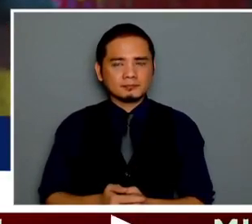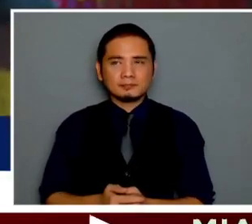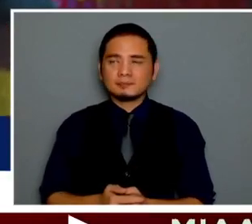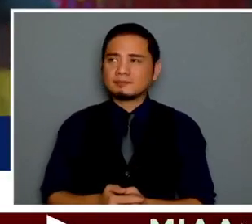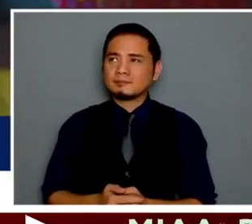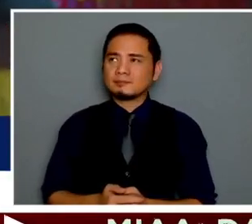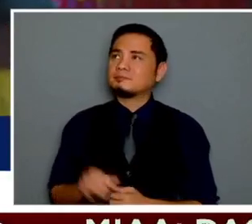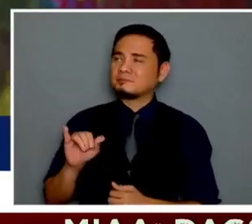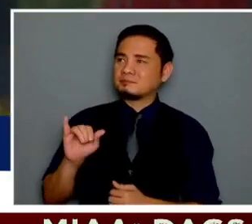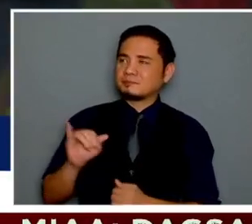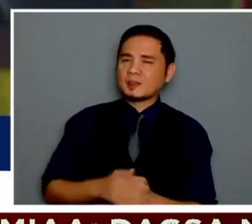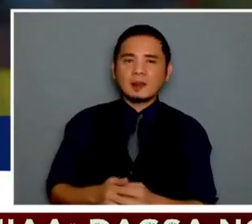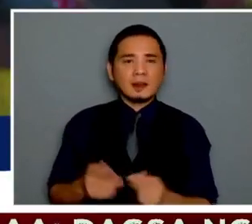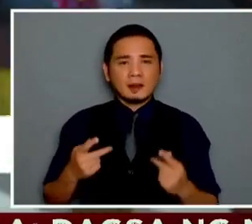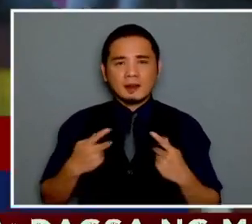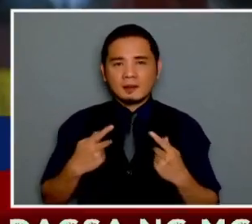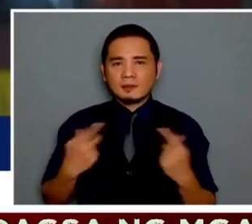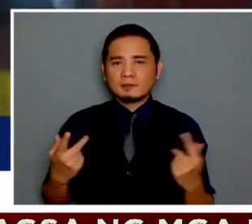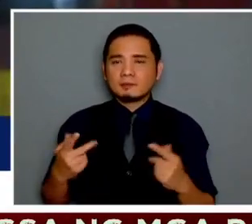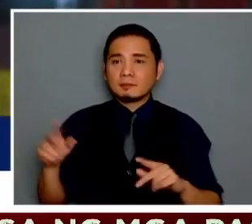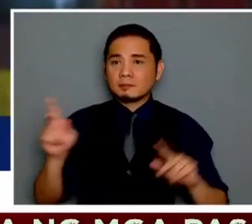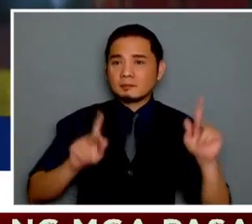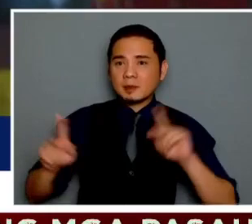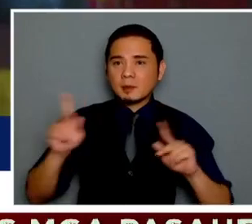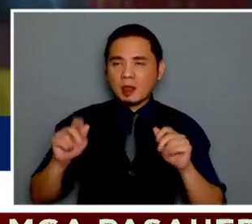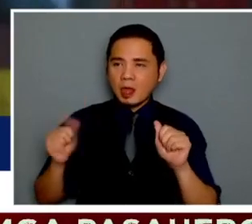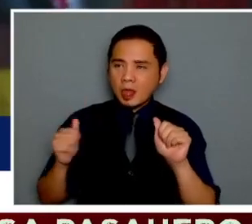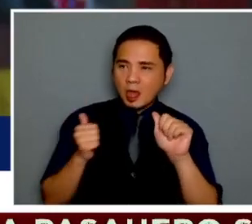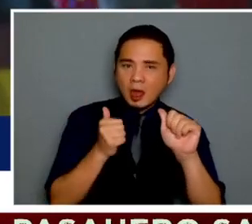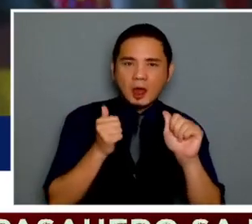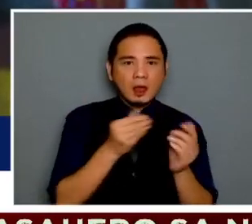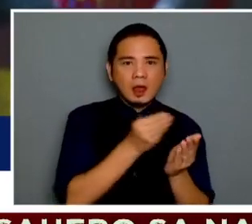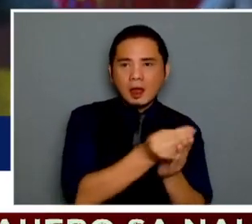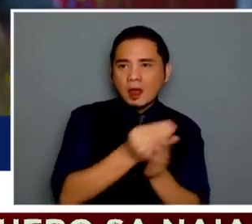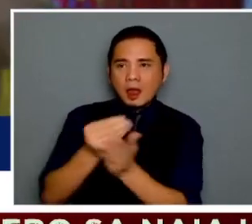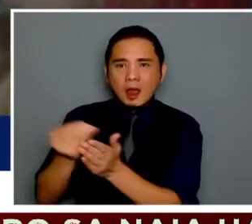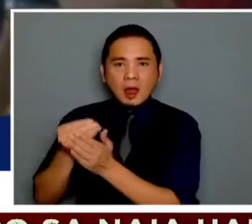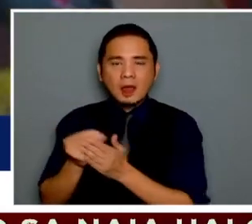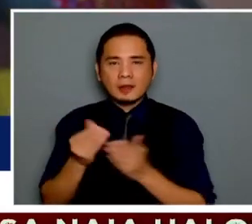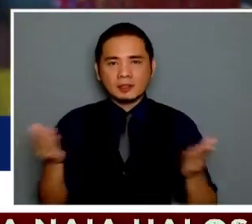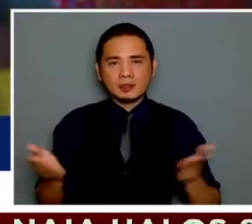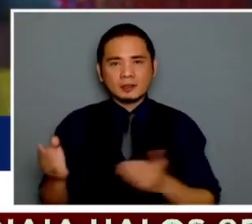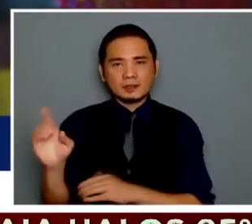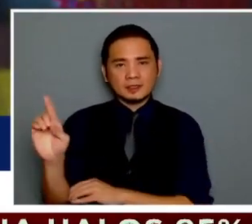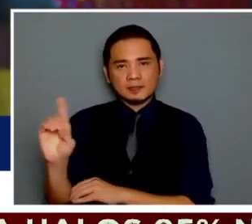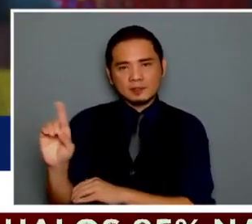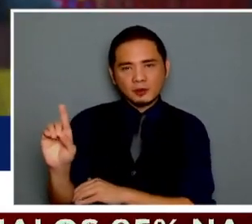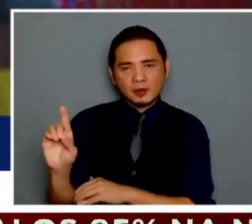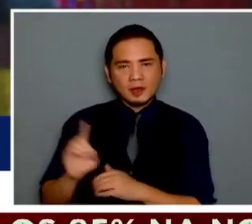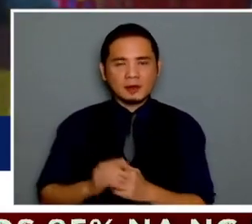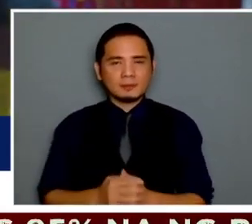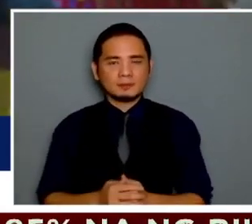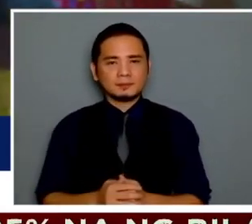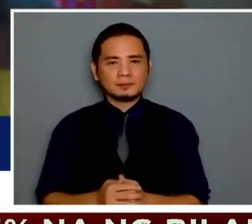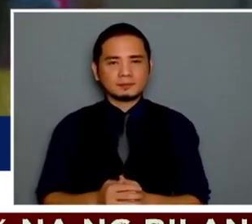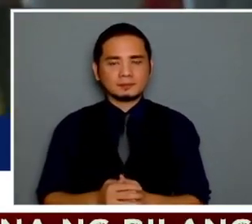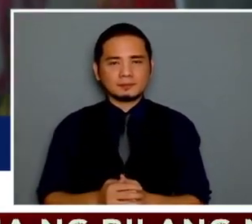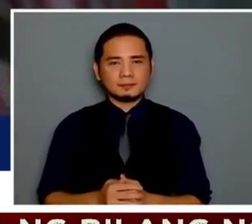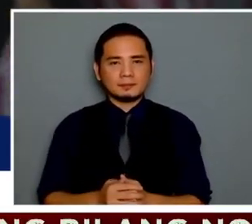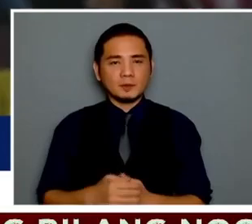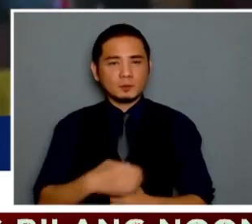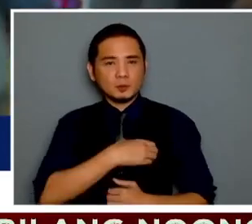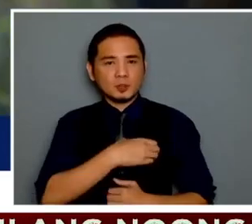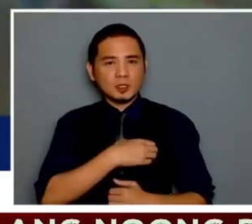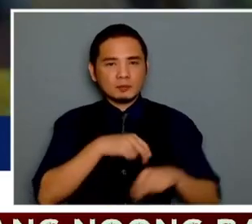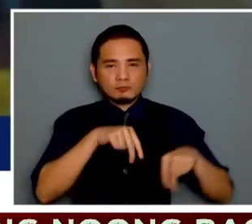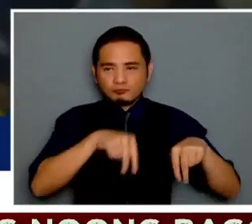Henry, may mga humahabol pa rin nga sa kanilang Christmas shopping dito sa Divisoria. Katulad nung naging obserbasyon ng mga polis na